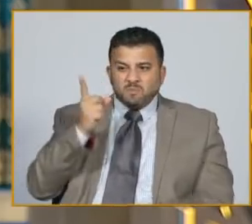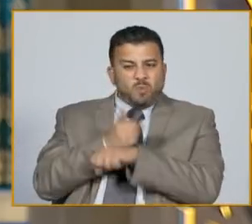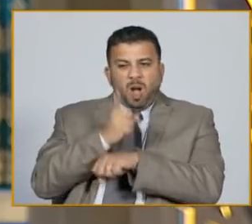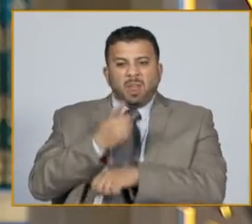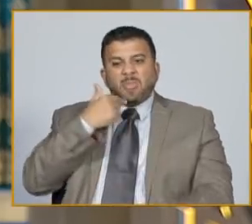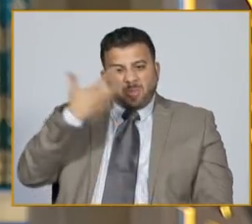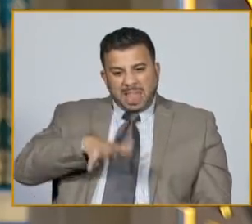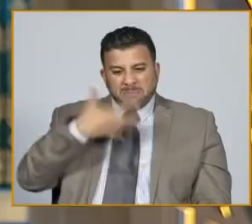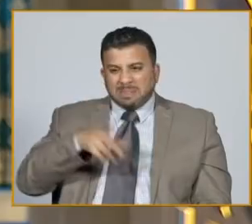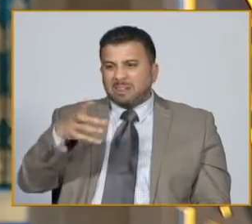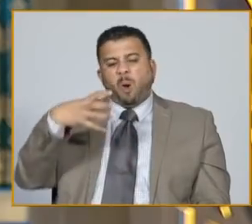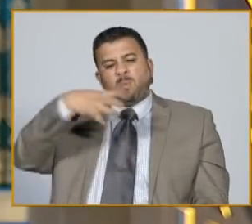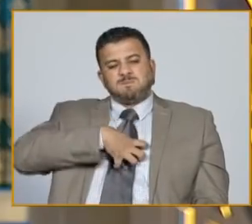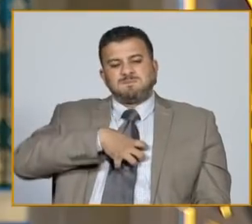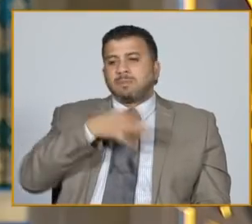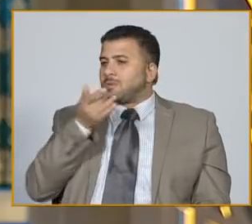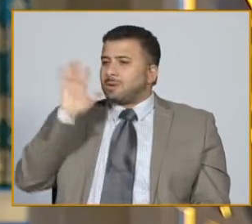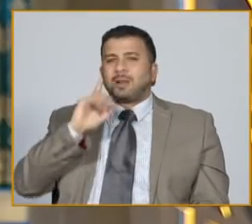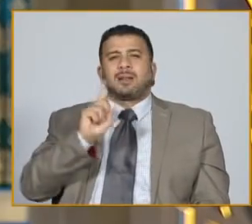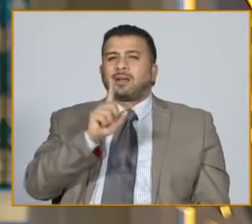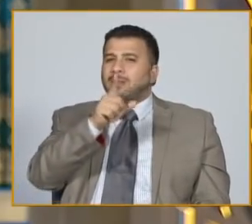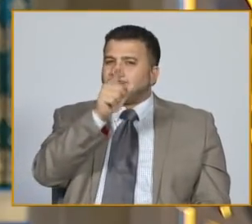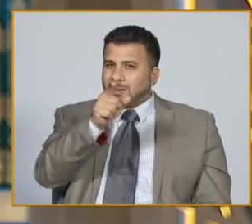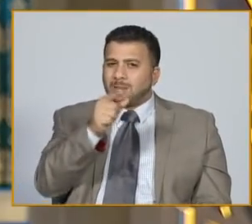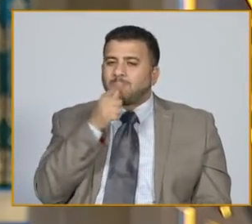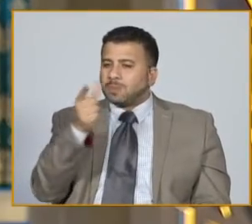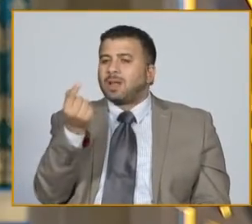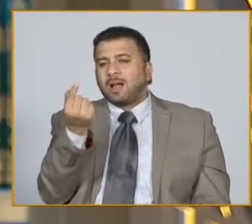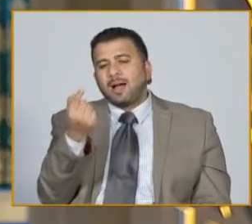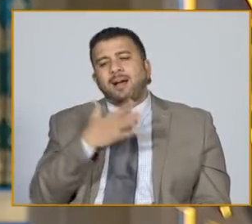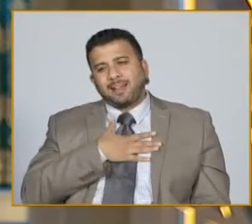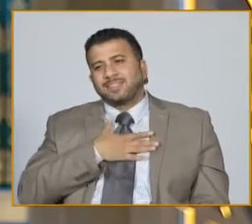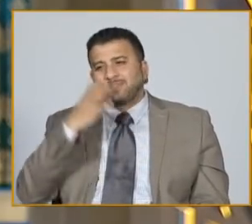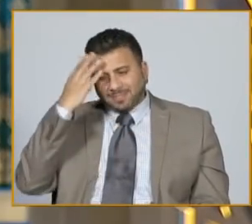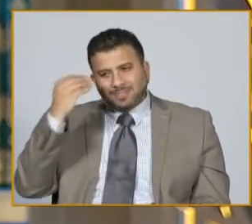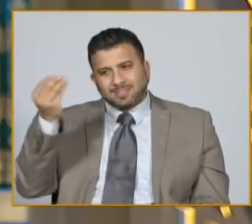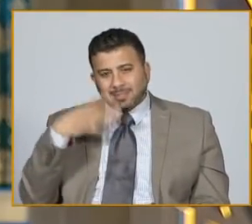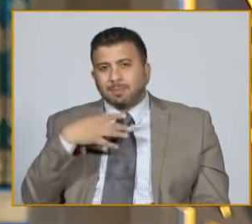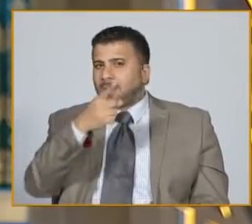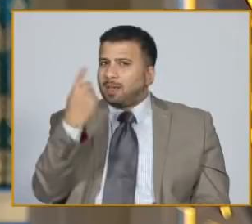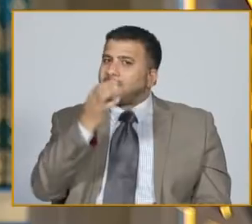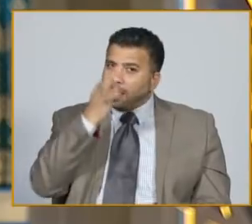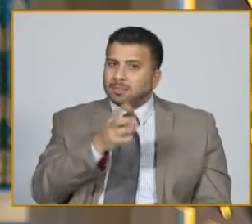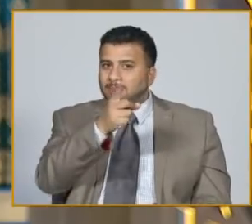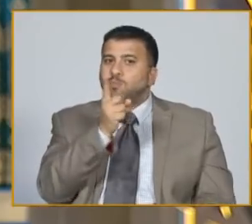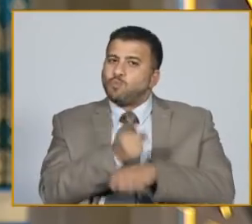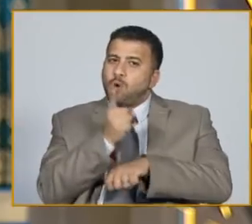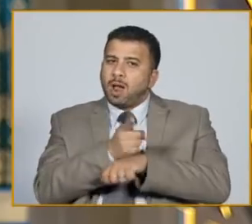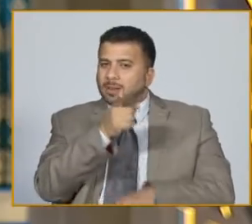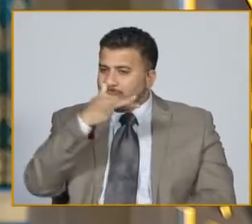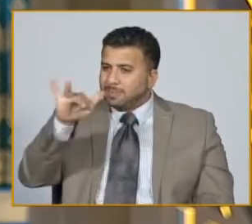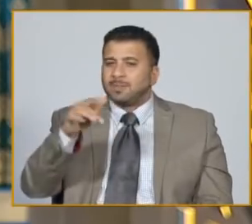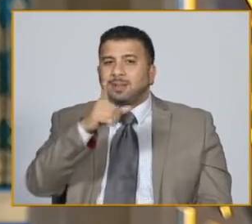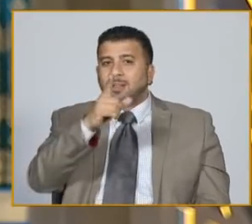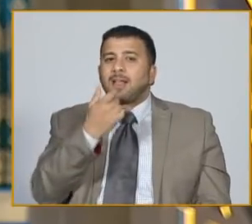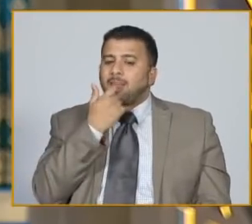فيك أنت وزميلاتك للحلقة، اعتذروا منهم ما في شيء، الاعتذار حقيقة دلالة على شفافية النفس